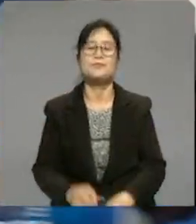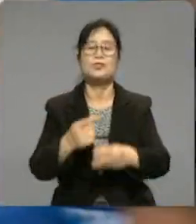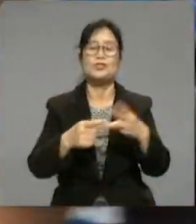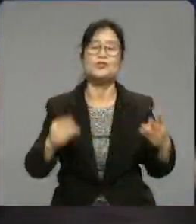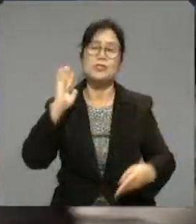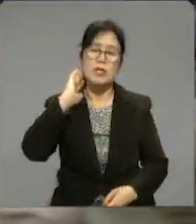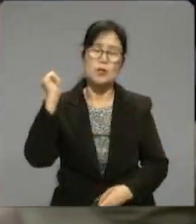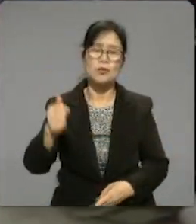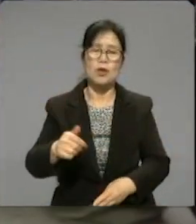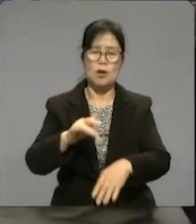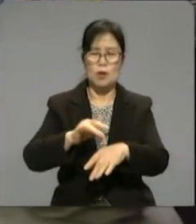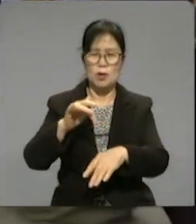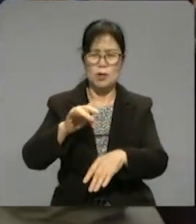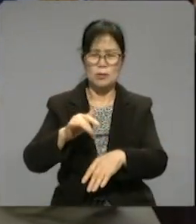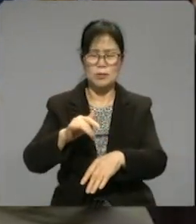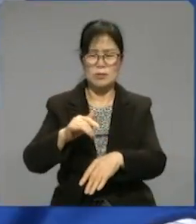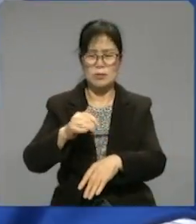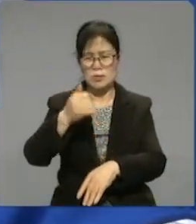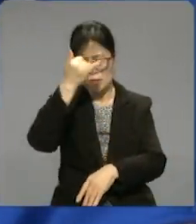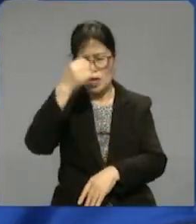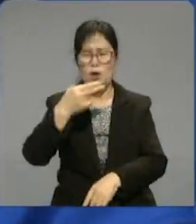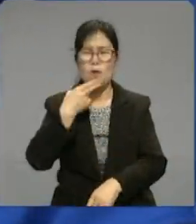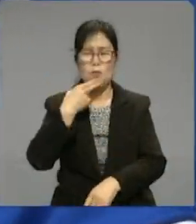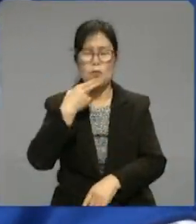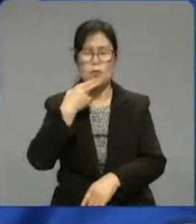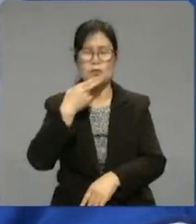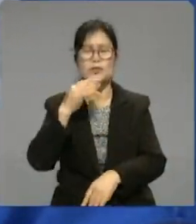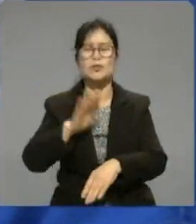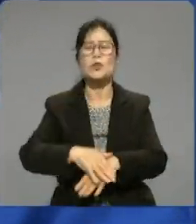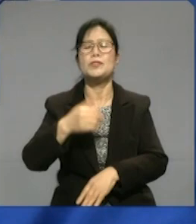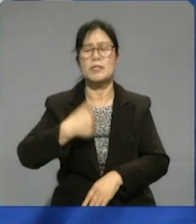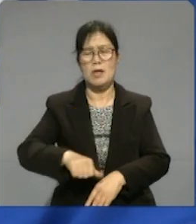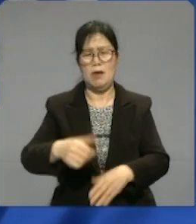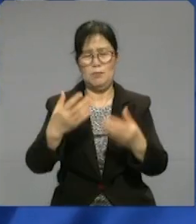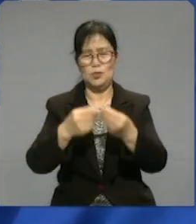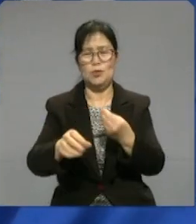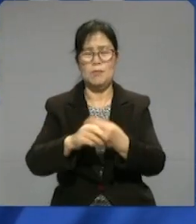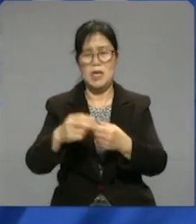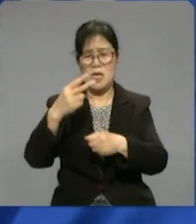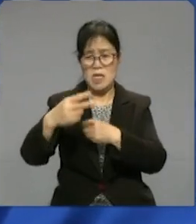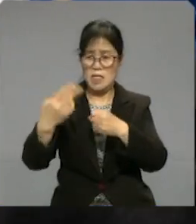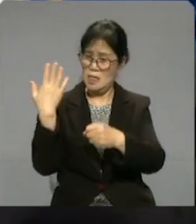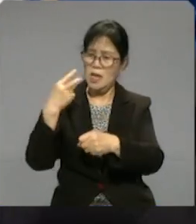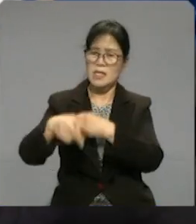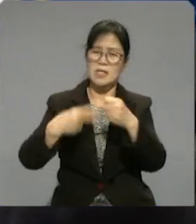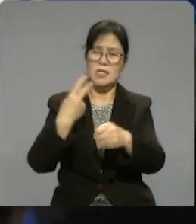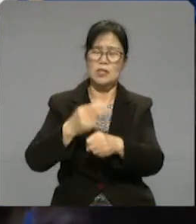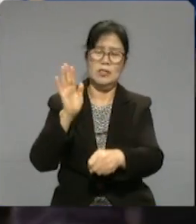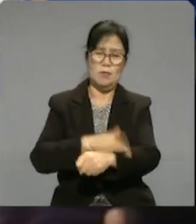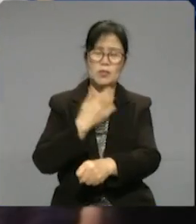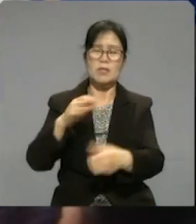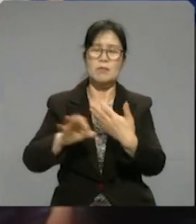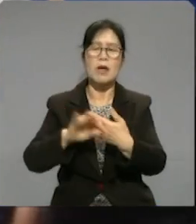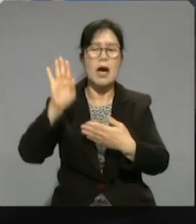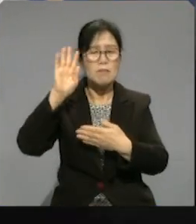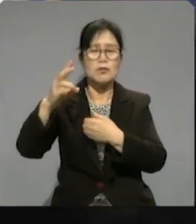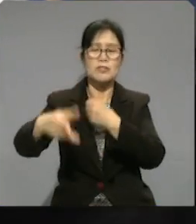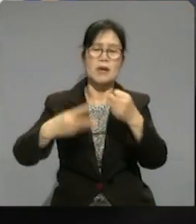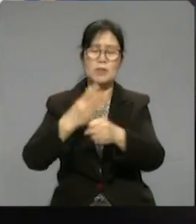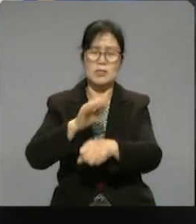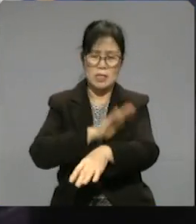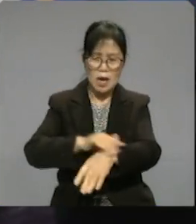대통령을 버릇없는 손자에 비유하며 지난 2년을 잘못했으면 앞으로 3년은 잘하라고 회초리를